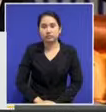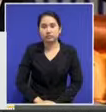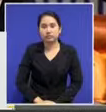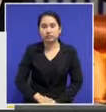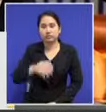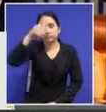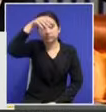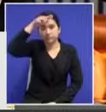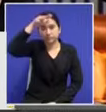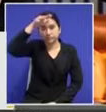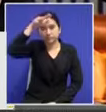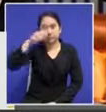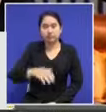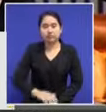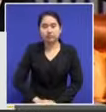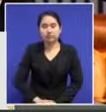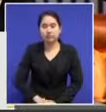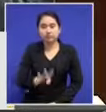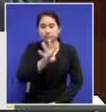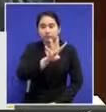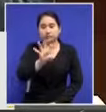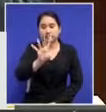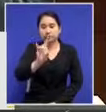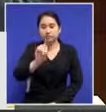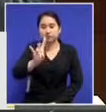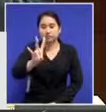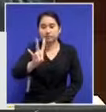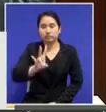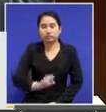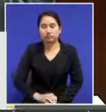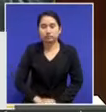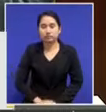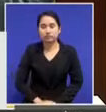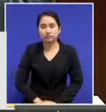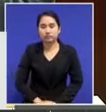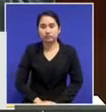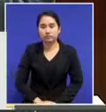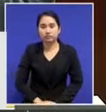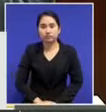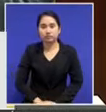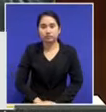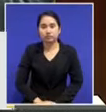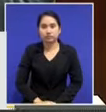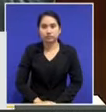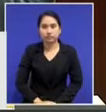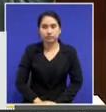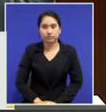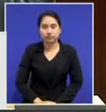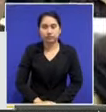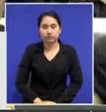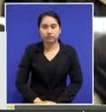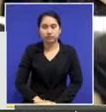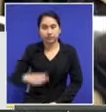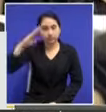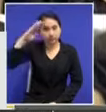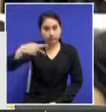นายธนาธรจึงรุ่งเรืองกิจครับ 487พลเอกวิชิตยาทิพย ์พล